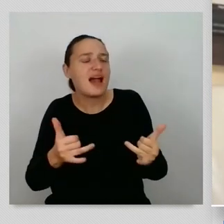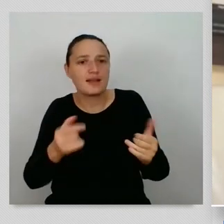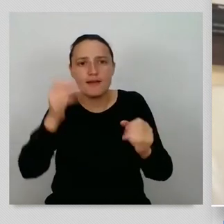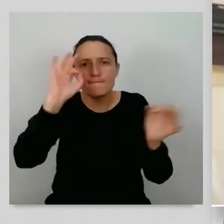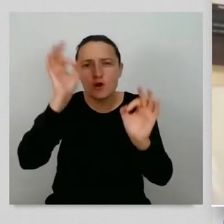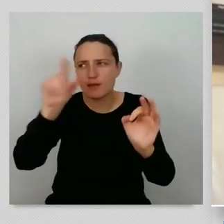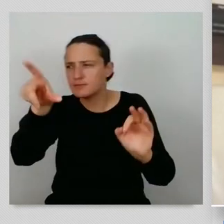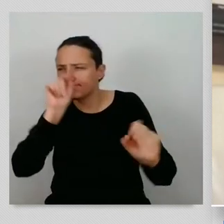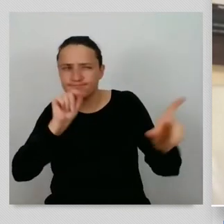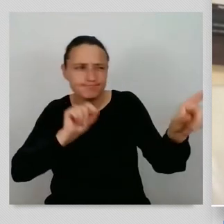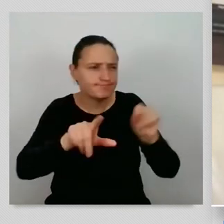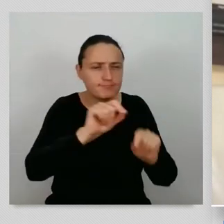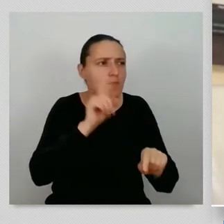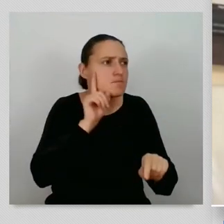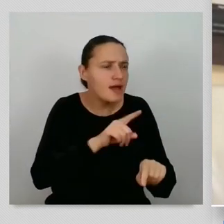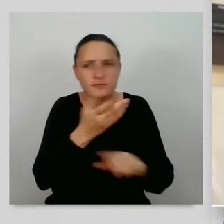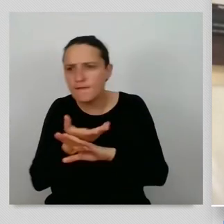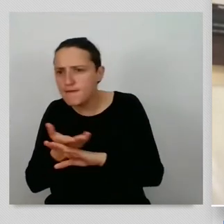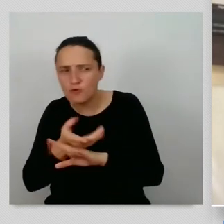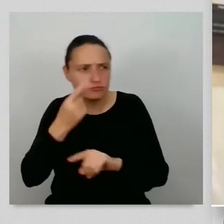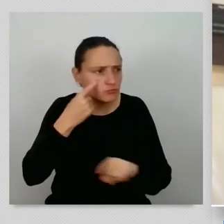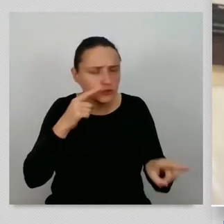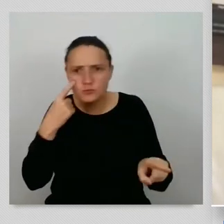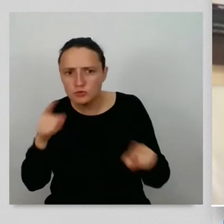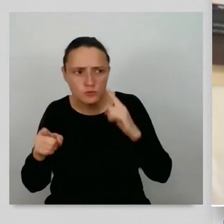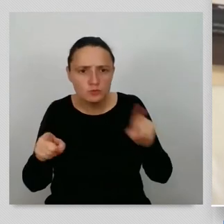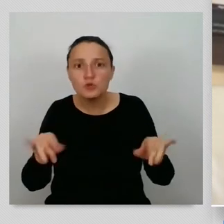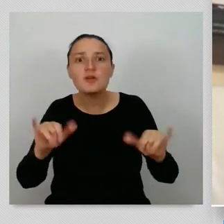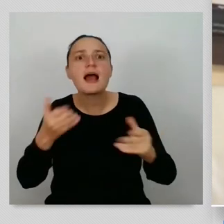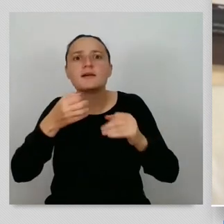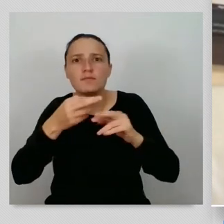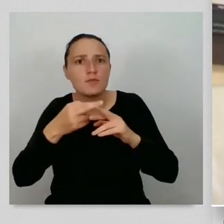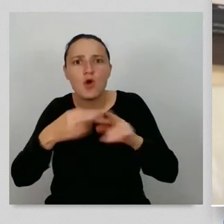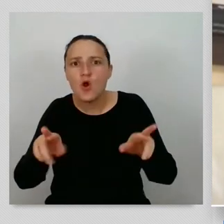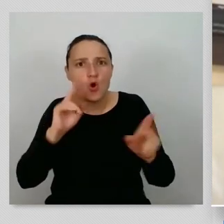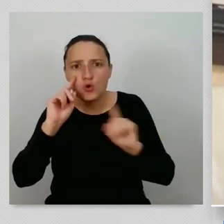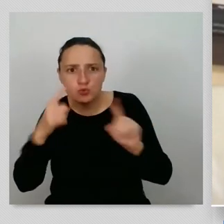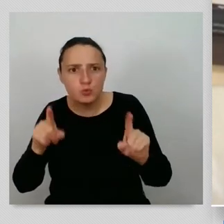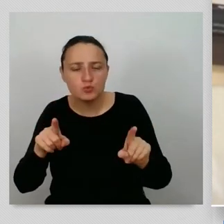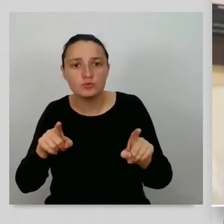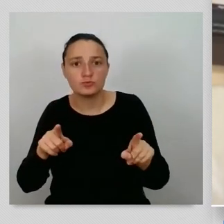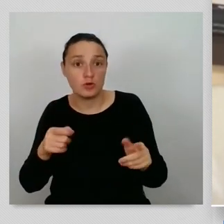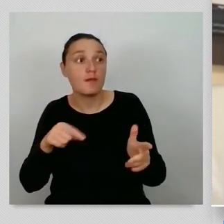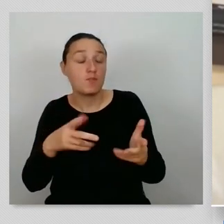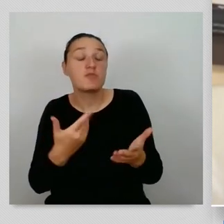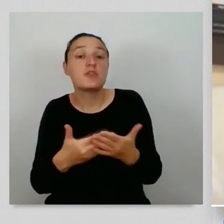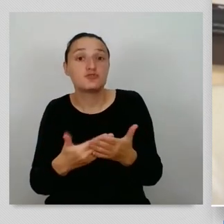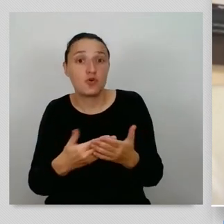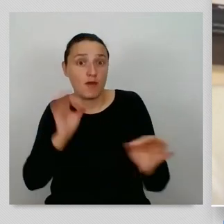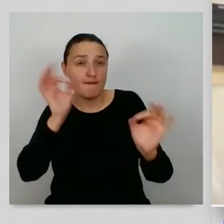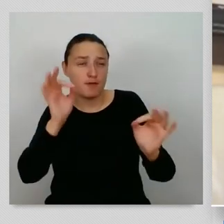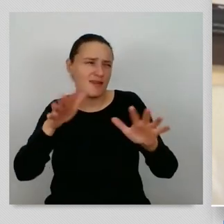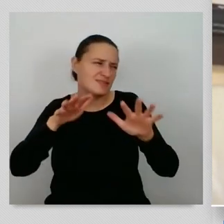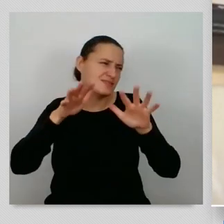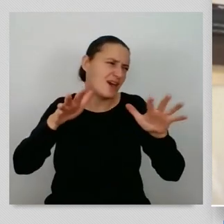do oddzielania prawdy od fałszu, do gradacji tych informacji ze względu na ich masowość, ilość informacji